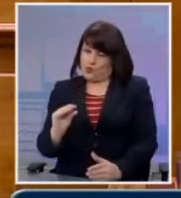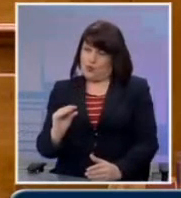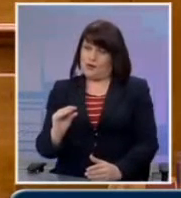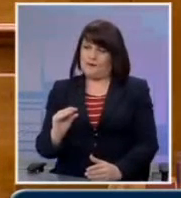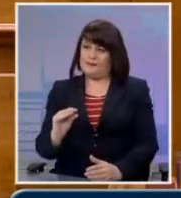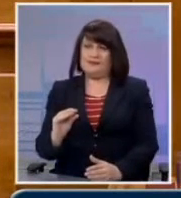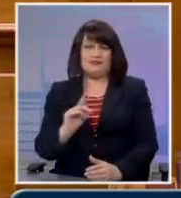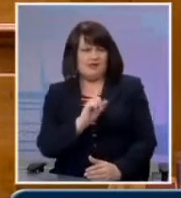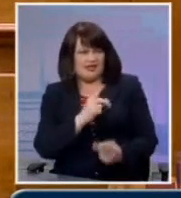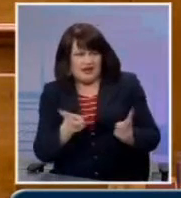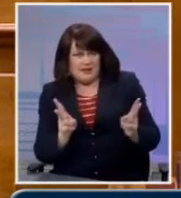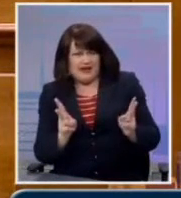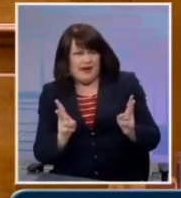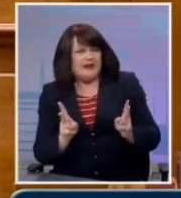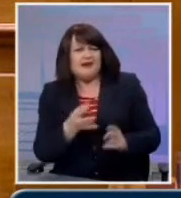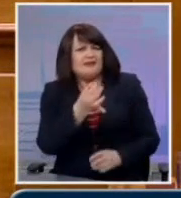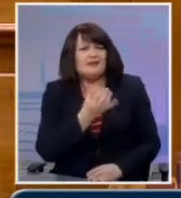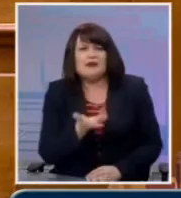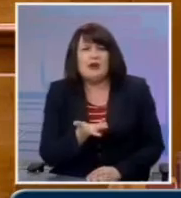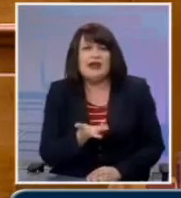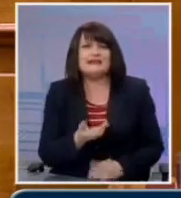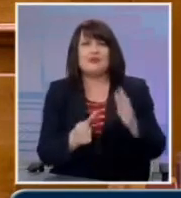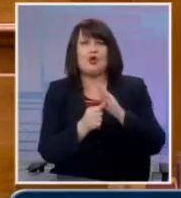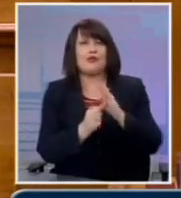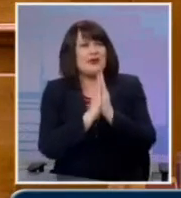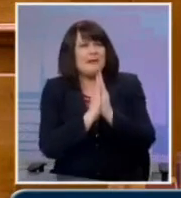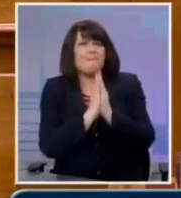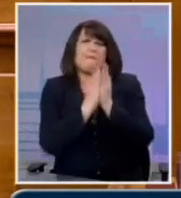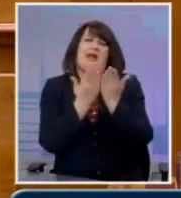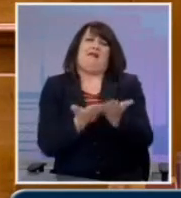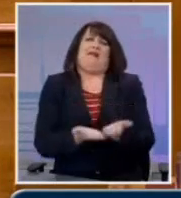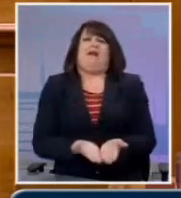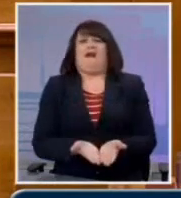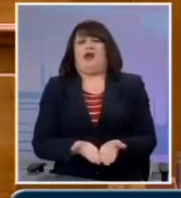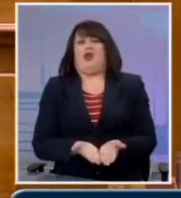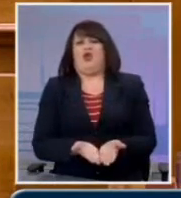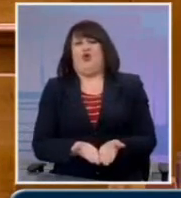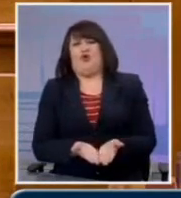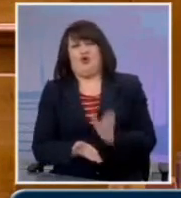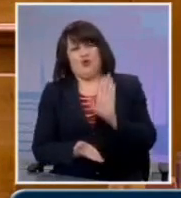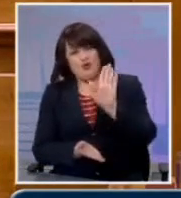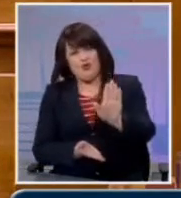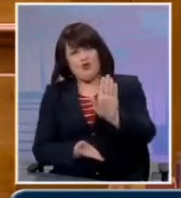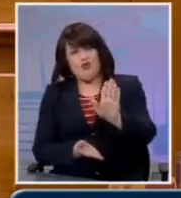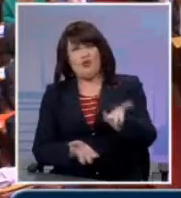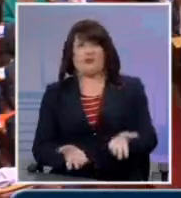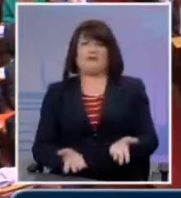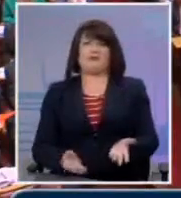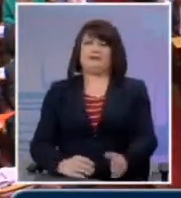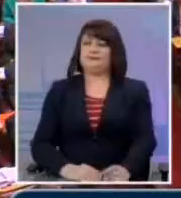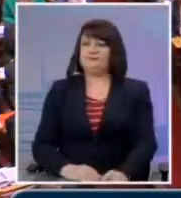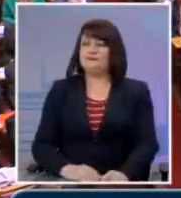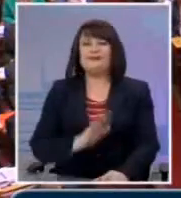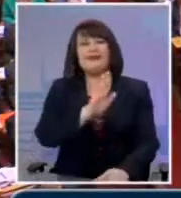Τι δεν επιτρέπετε. Σας παρακαλώ πολύ, κρατήστε τις ενστάσεις σας. Δηλαδή, με